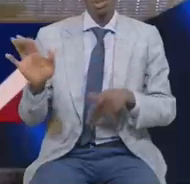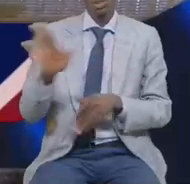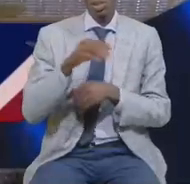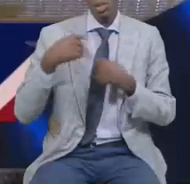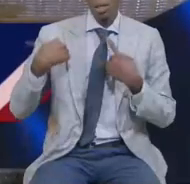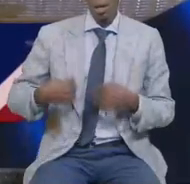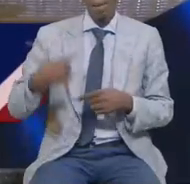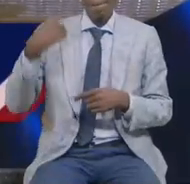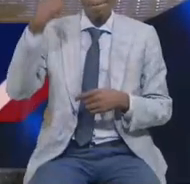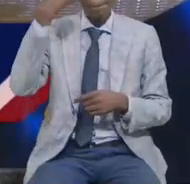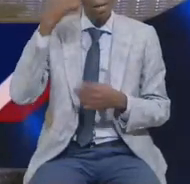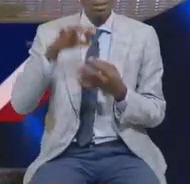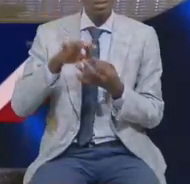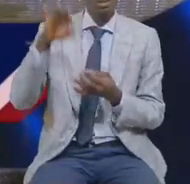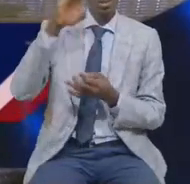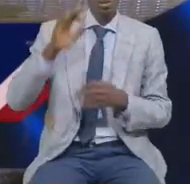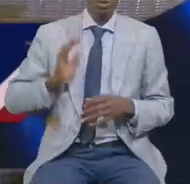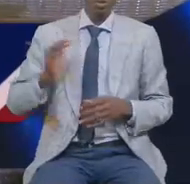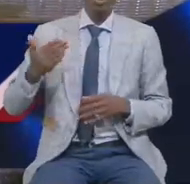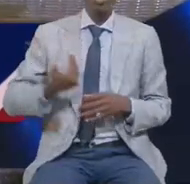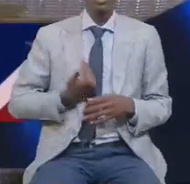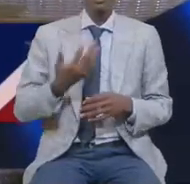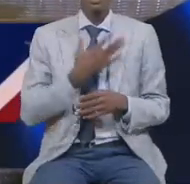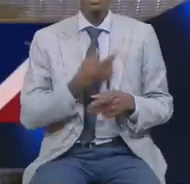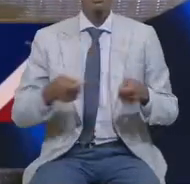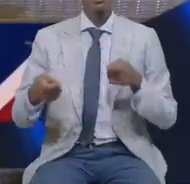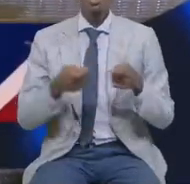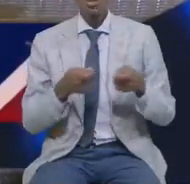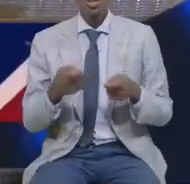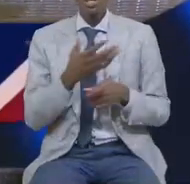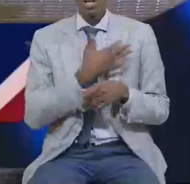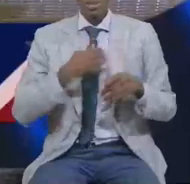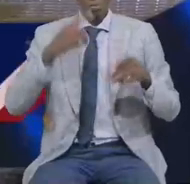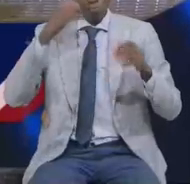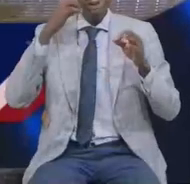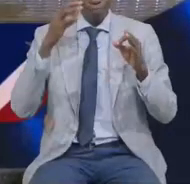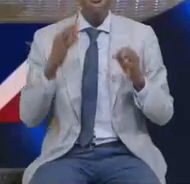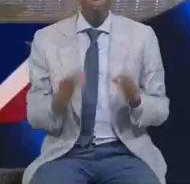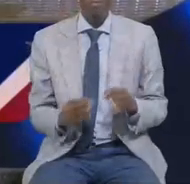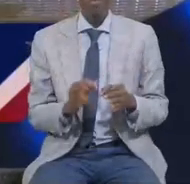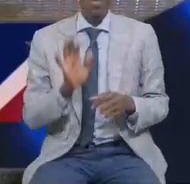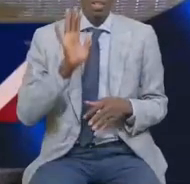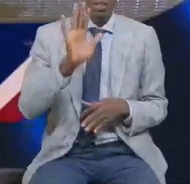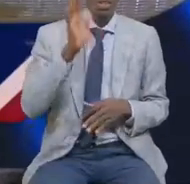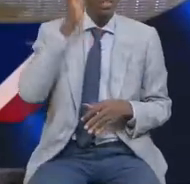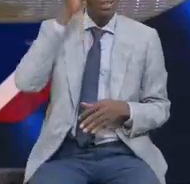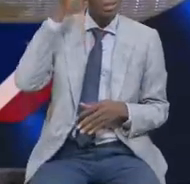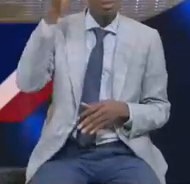aussi avoir la domination sur leur cœur, sur leur âme, sur leur esprit. Et il va déterminer